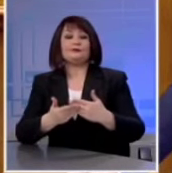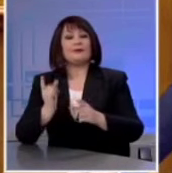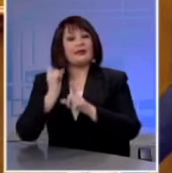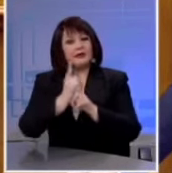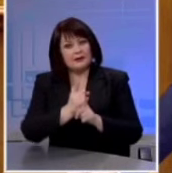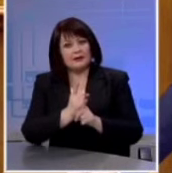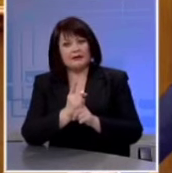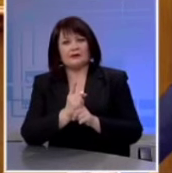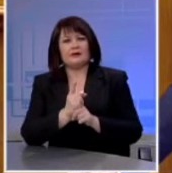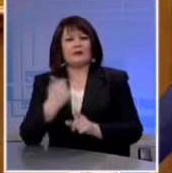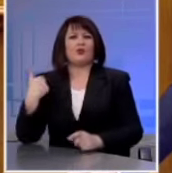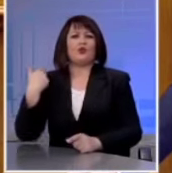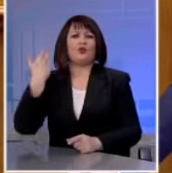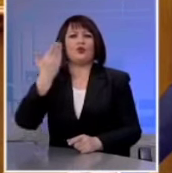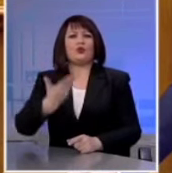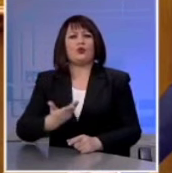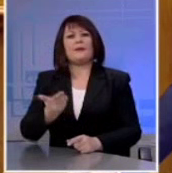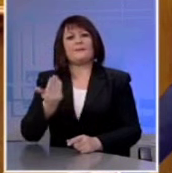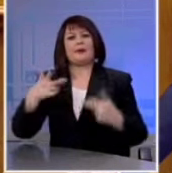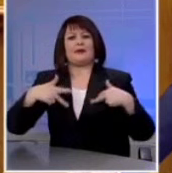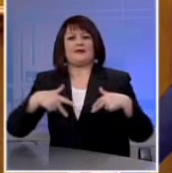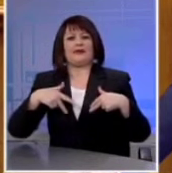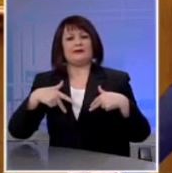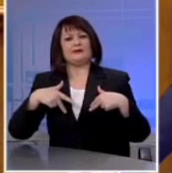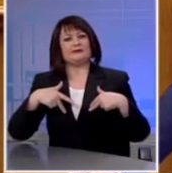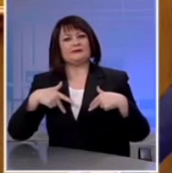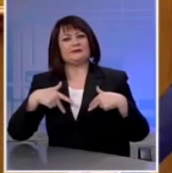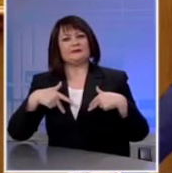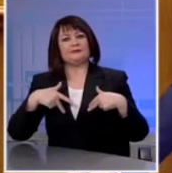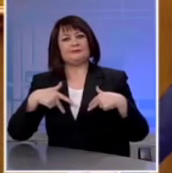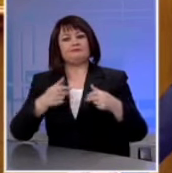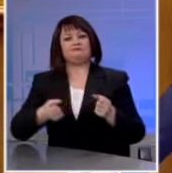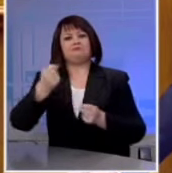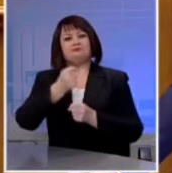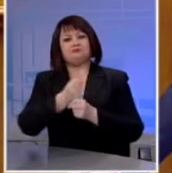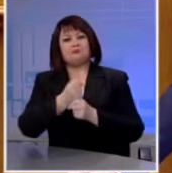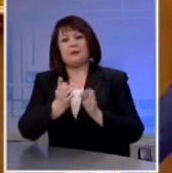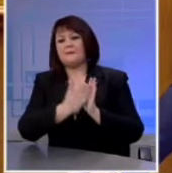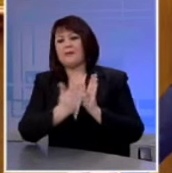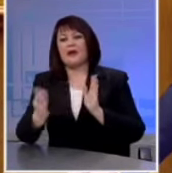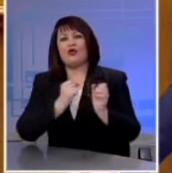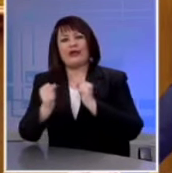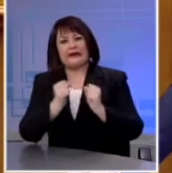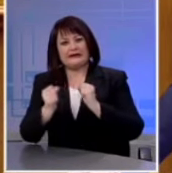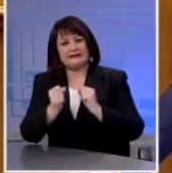ιδιαίτερα της προηγούμενης κυβέρνησης που ανέλαβε σε μία περίοδο κρίσης.